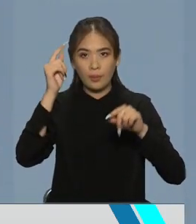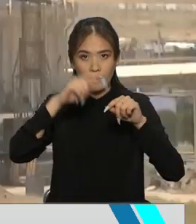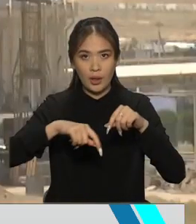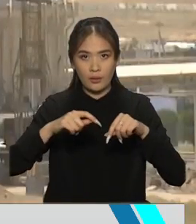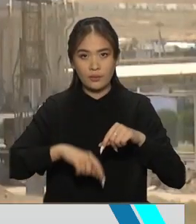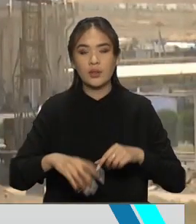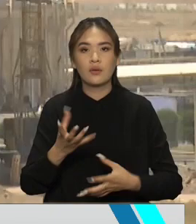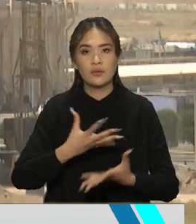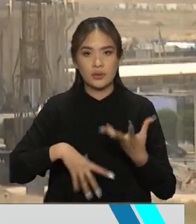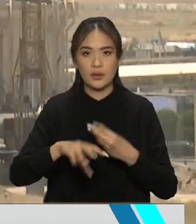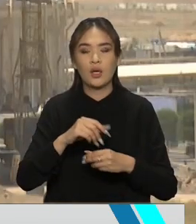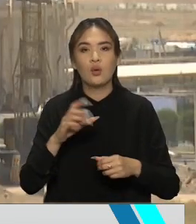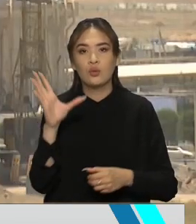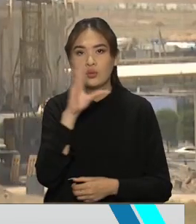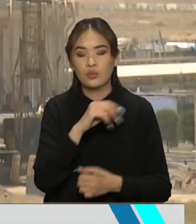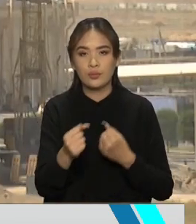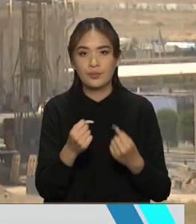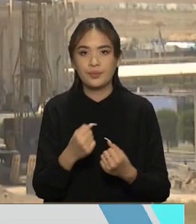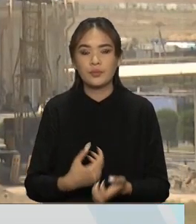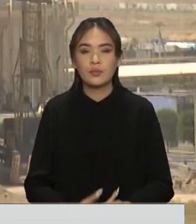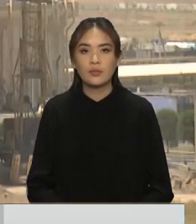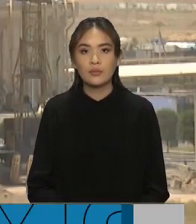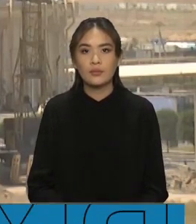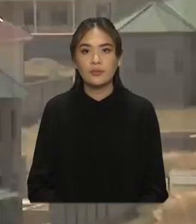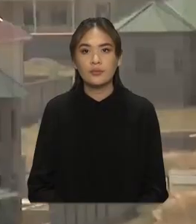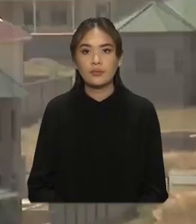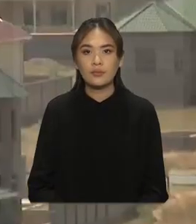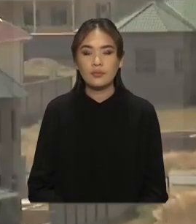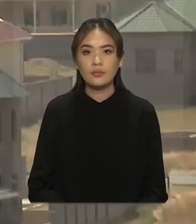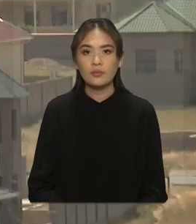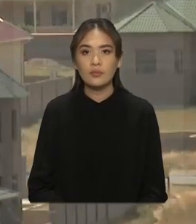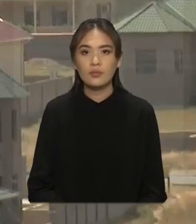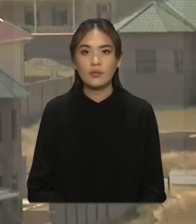на сейсмоустойчивость шутить Советов Абзал турабеков Шымкент